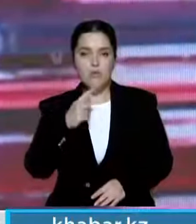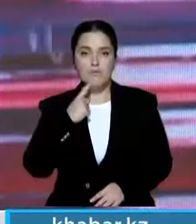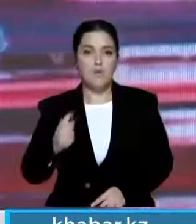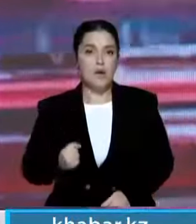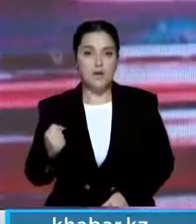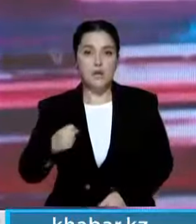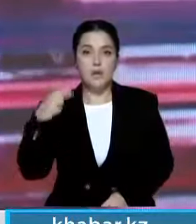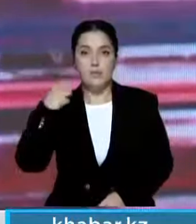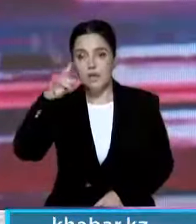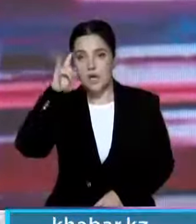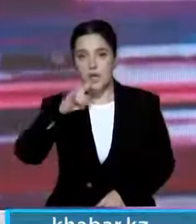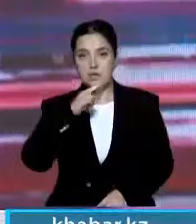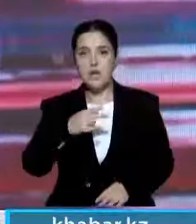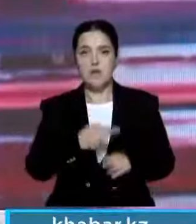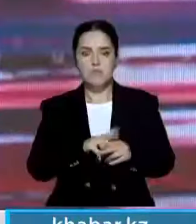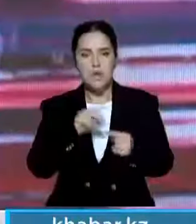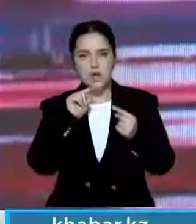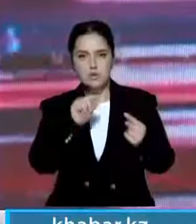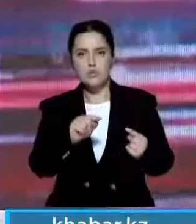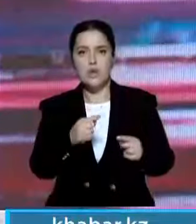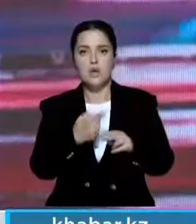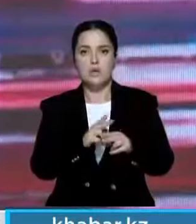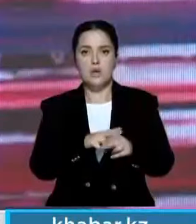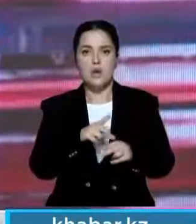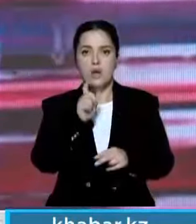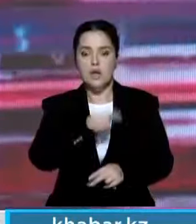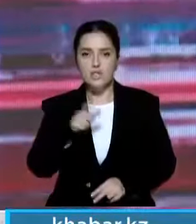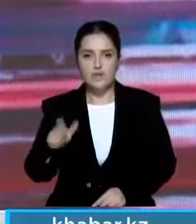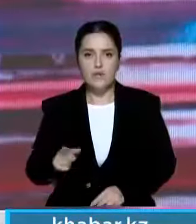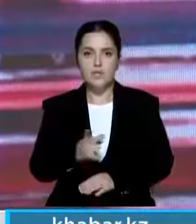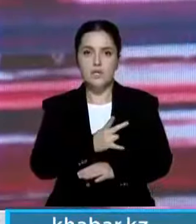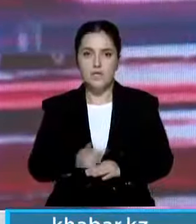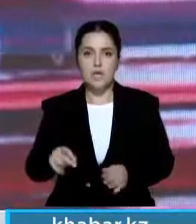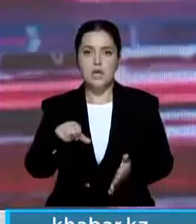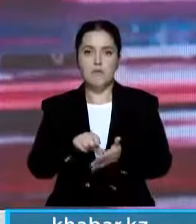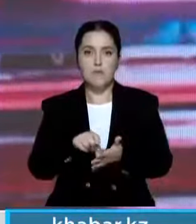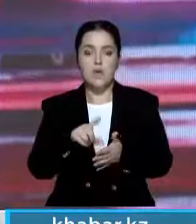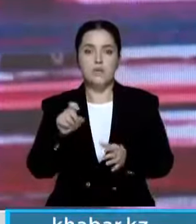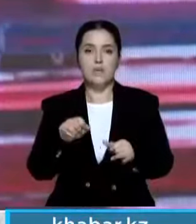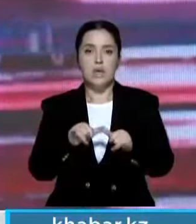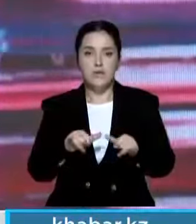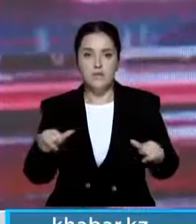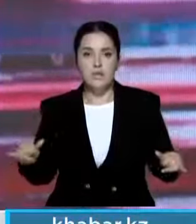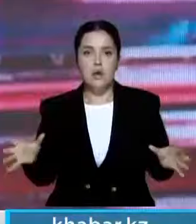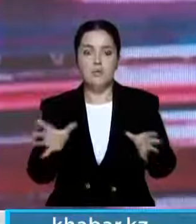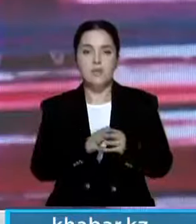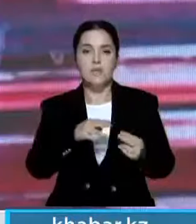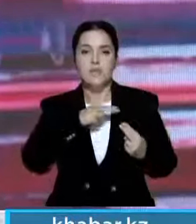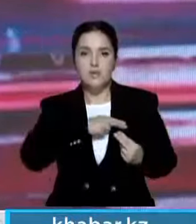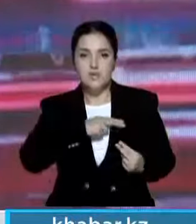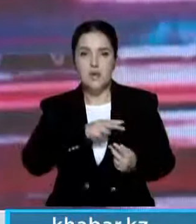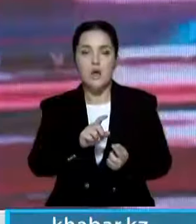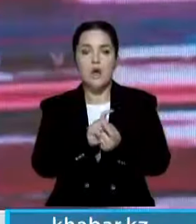ведомств и как заявил президент Казахстан решительно осуждает это антитело деяние и выступает за развития